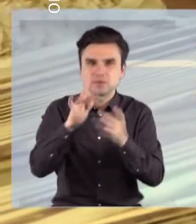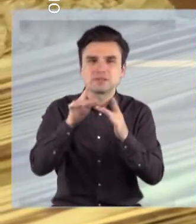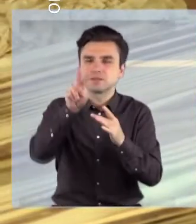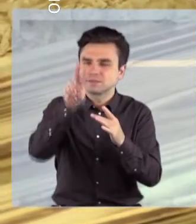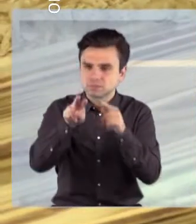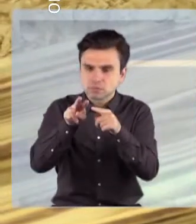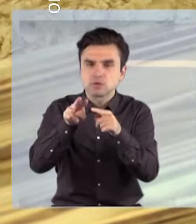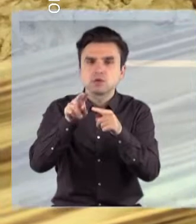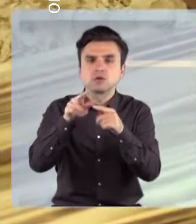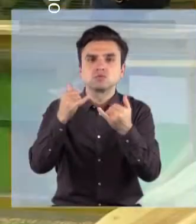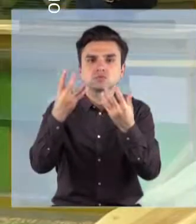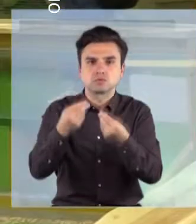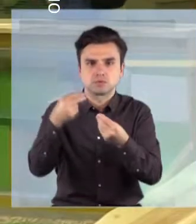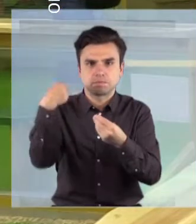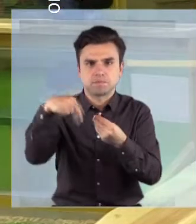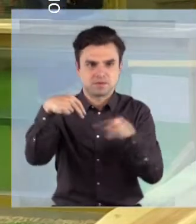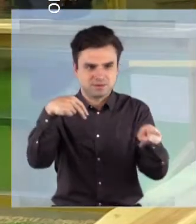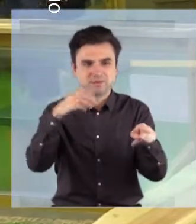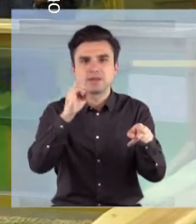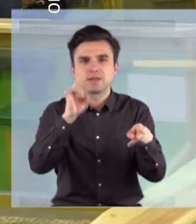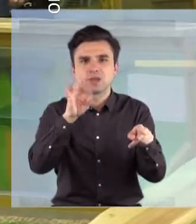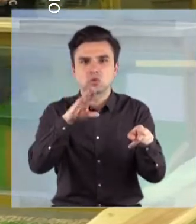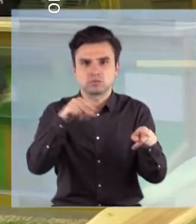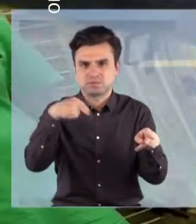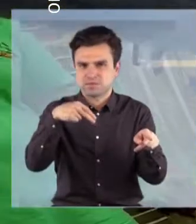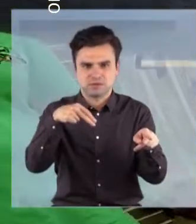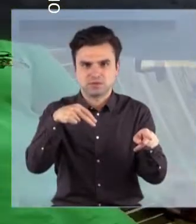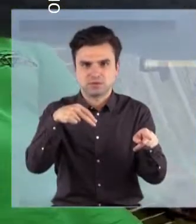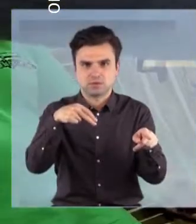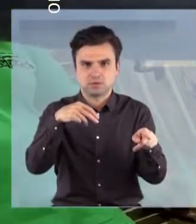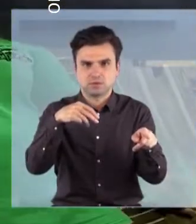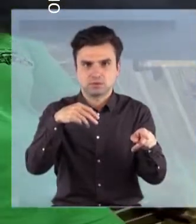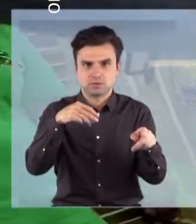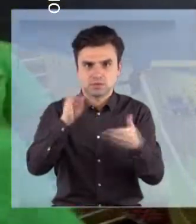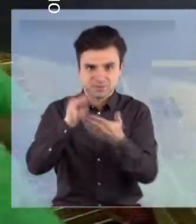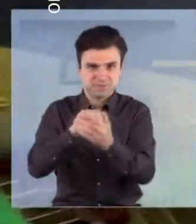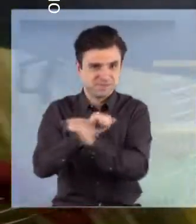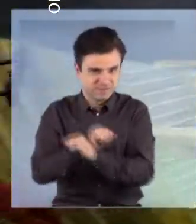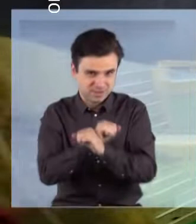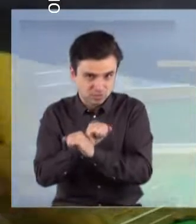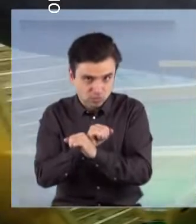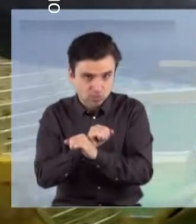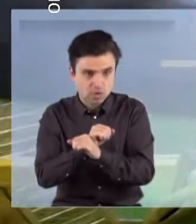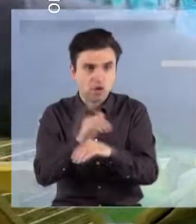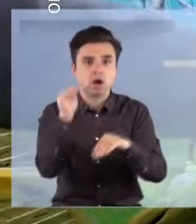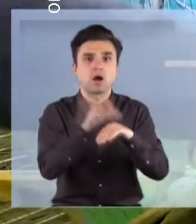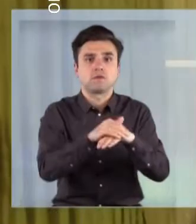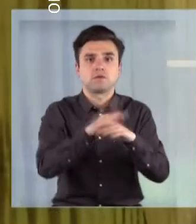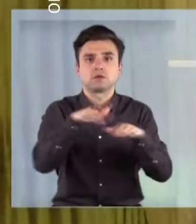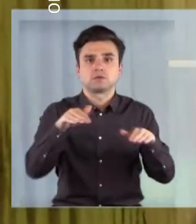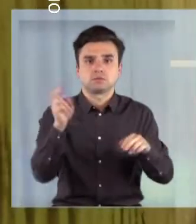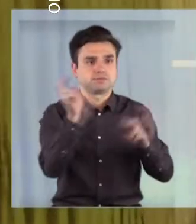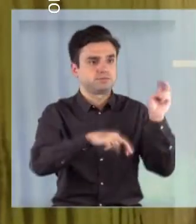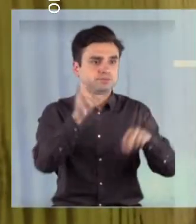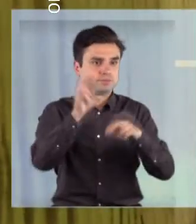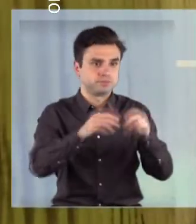зоопарк цікавенько для нашого міста. Але все закінчилося не так радісно. Замість позитивних емоцій чоловік отримав укус від єнота.